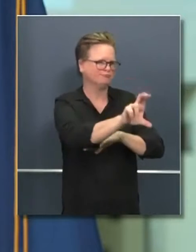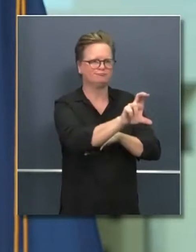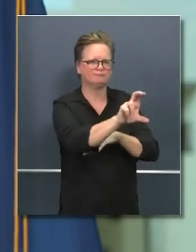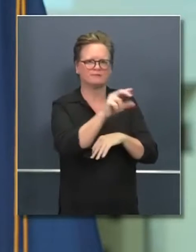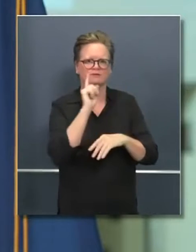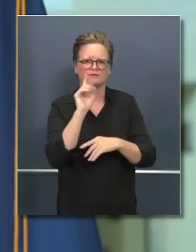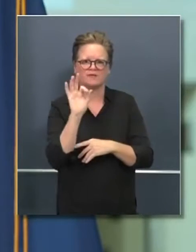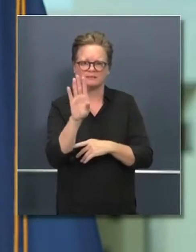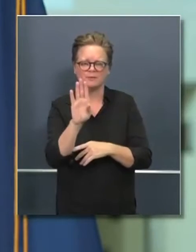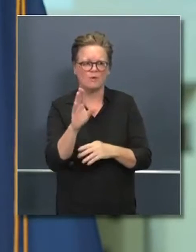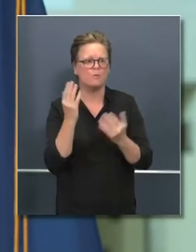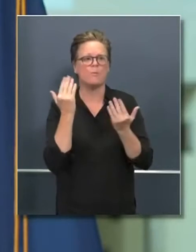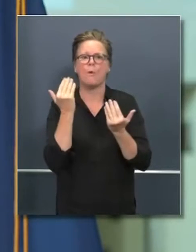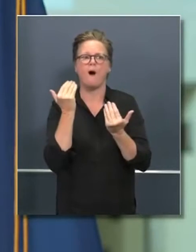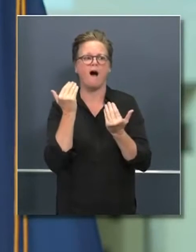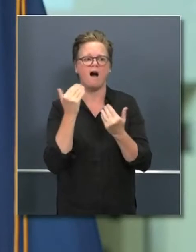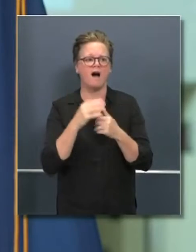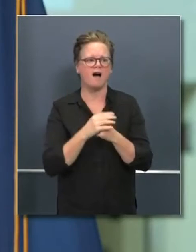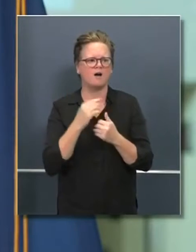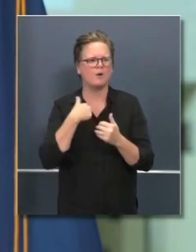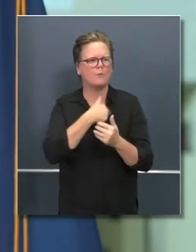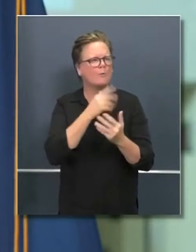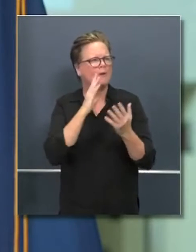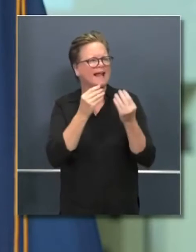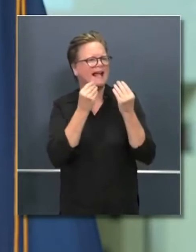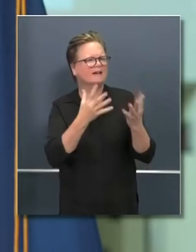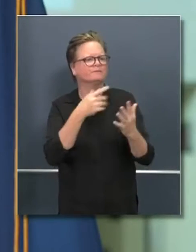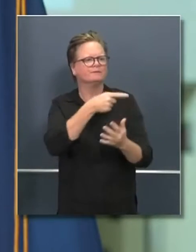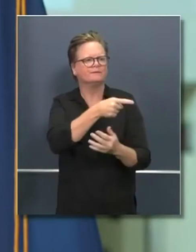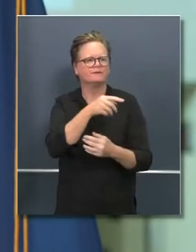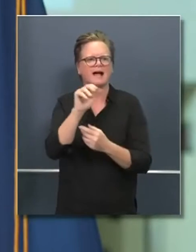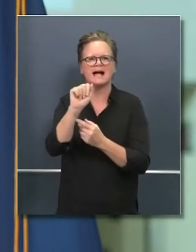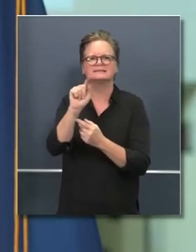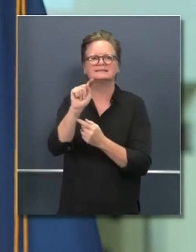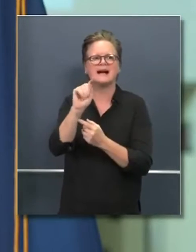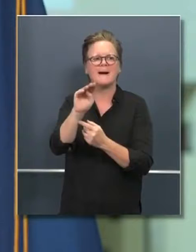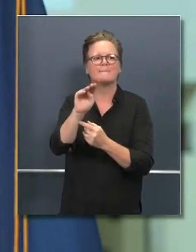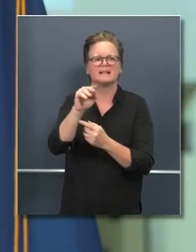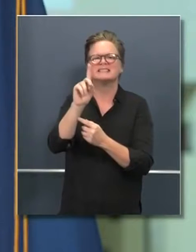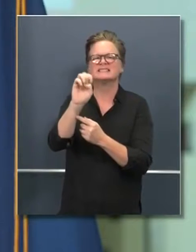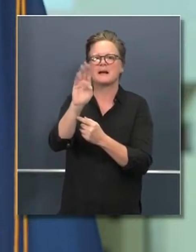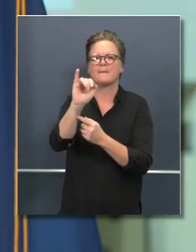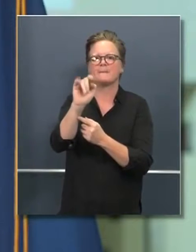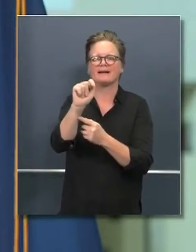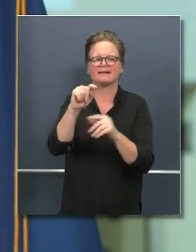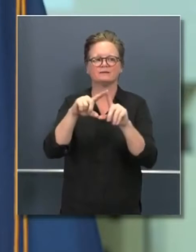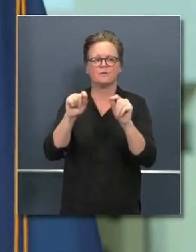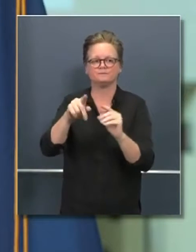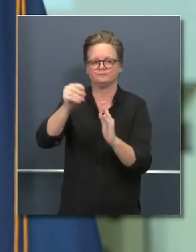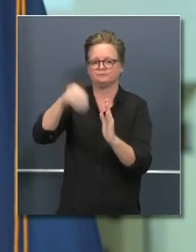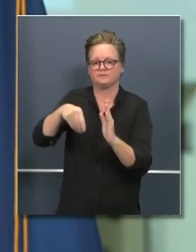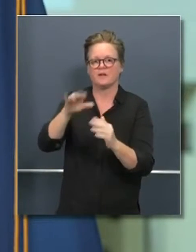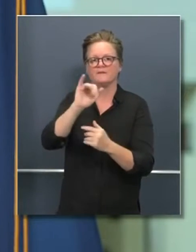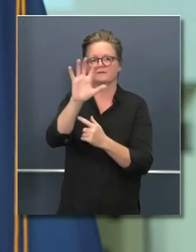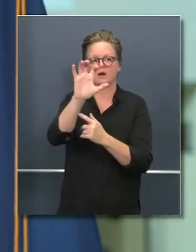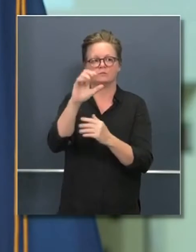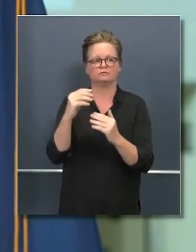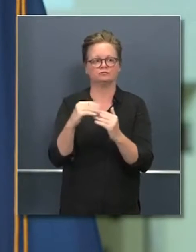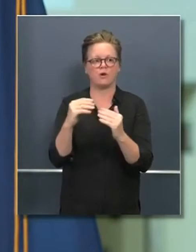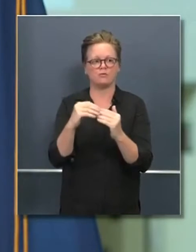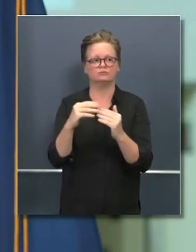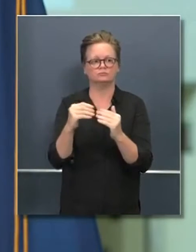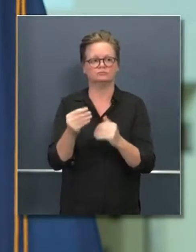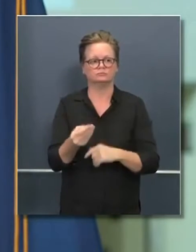trở lại, phát triển trở lại nền kinh tế, mọi người có công ăn việc làm, thì chuyện đeo khẩu trang và giữ giãn cách xã hội đóng vai